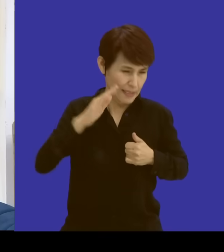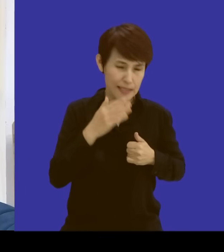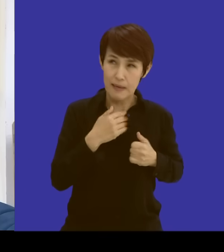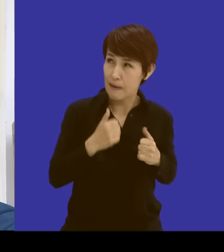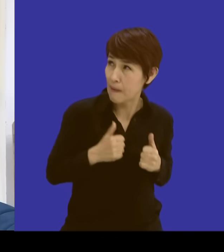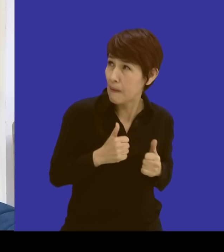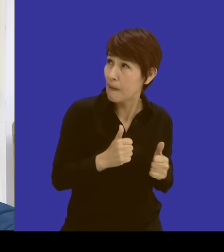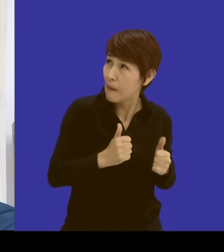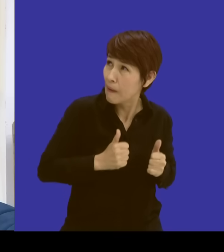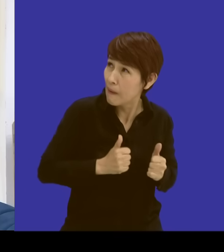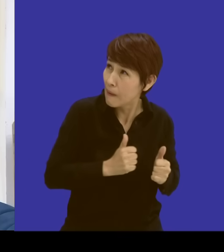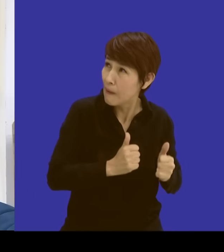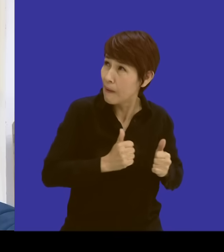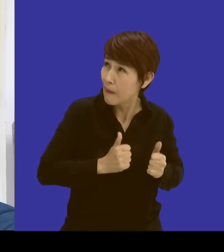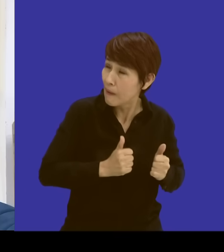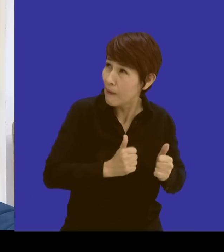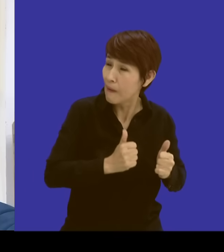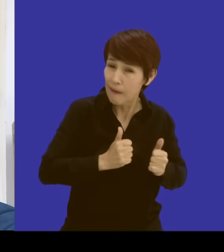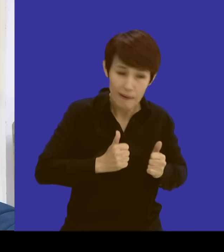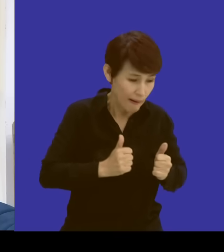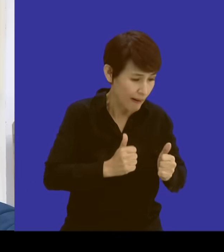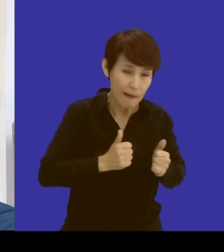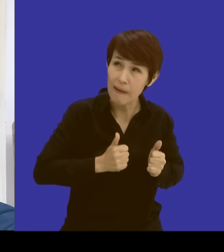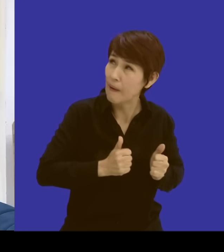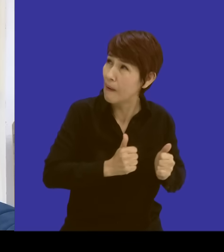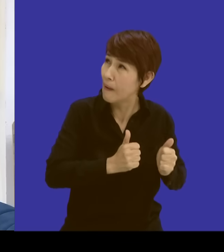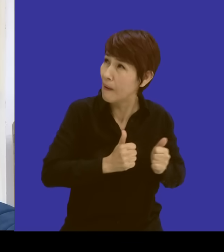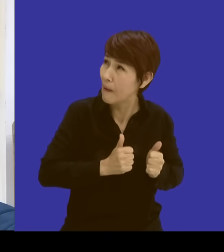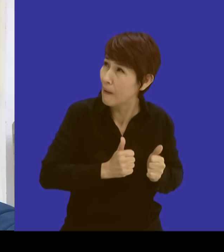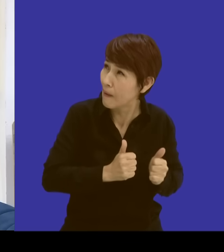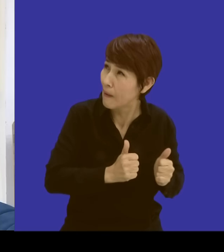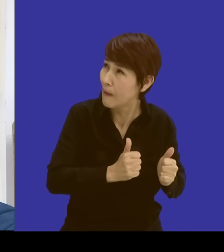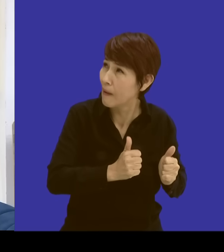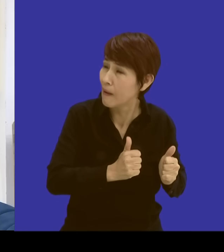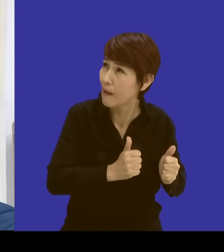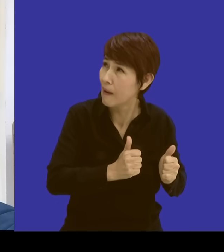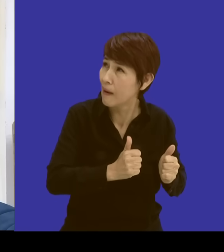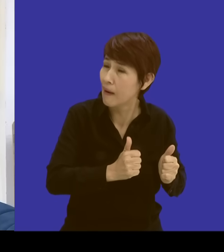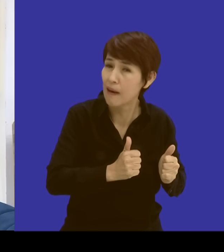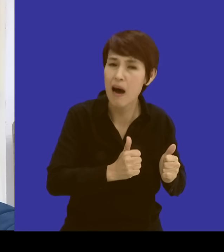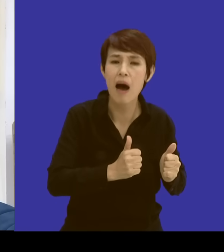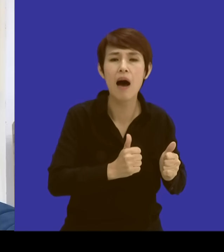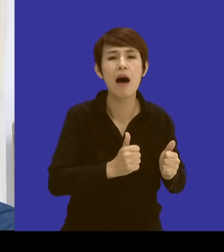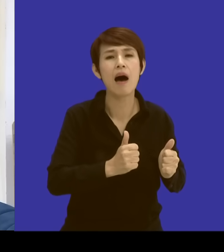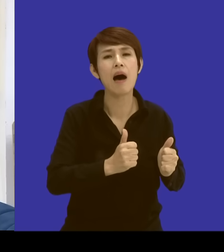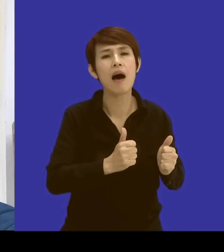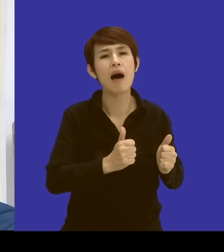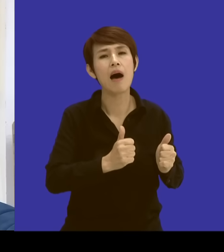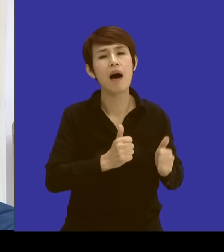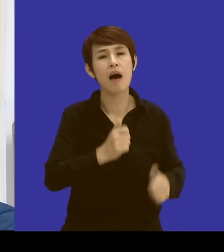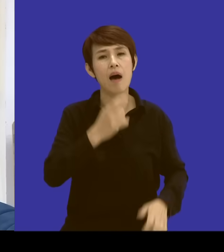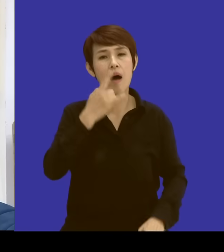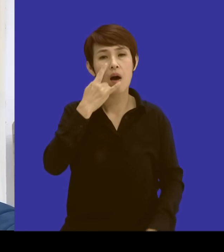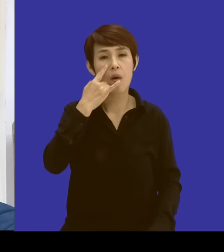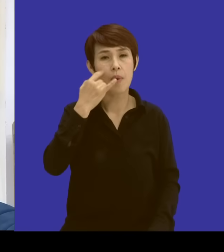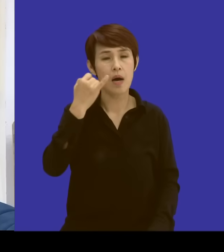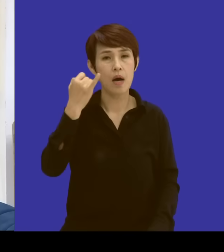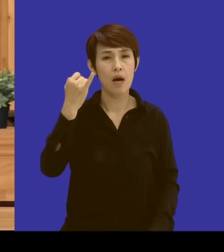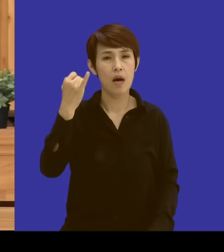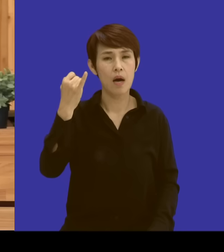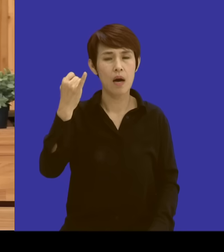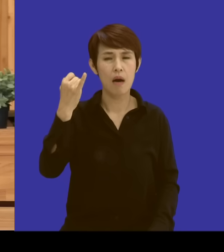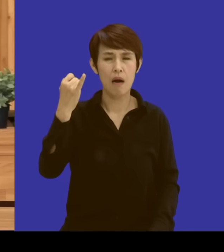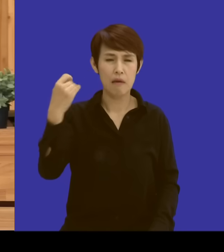뭔가 더 열심히 하는 사람이 되어야 되겠구나. 그게 그 순간에 와서 너무 어머니를 견딜 수 없는